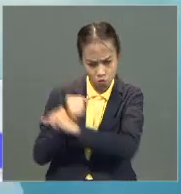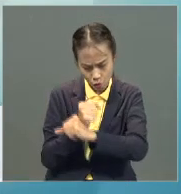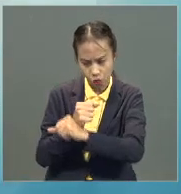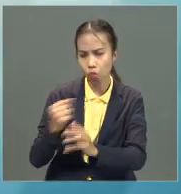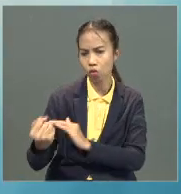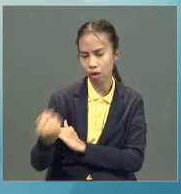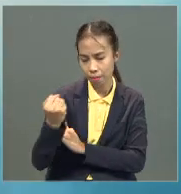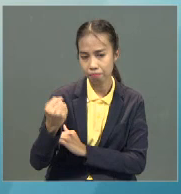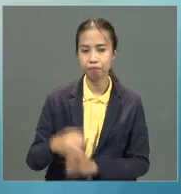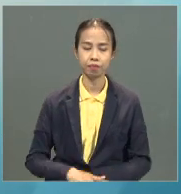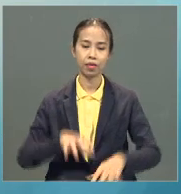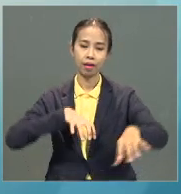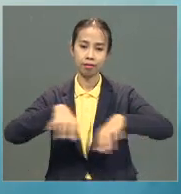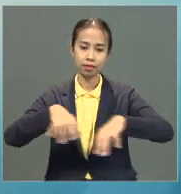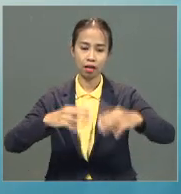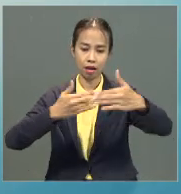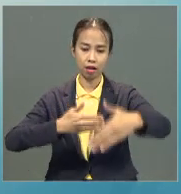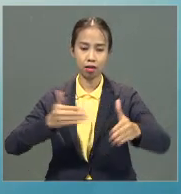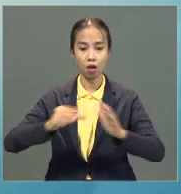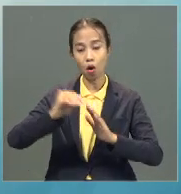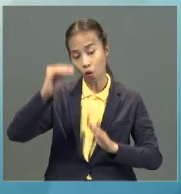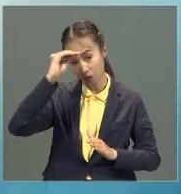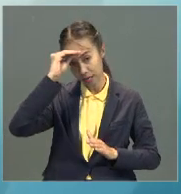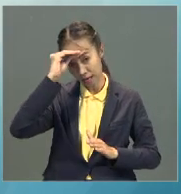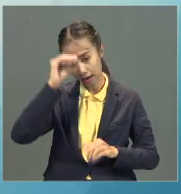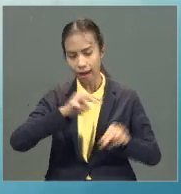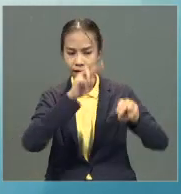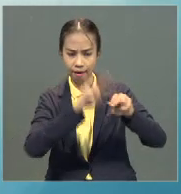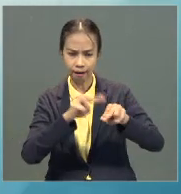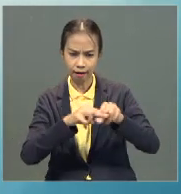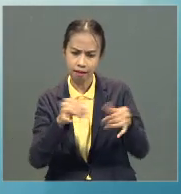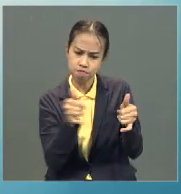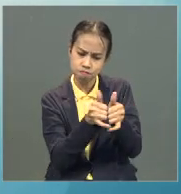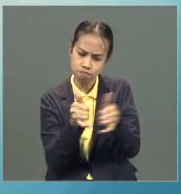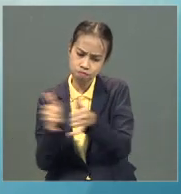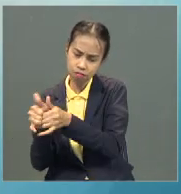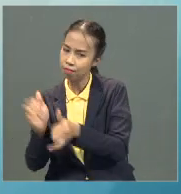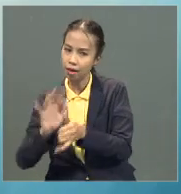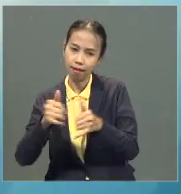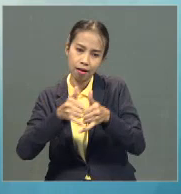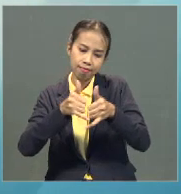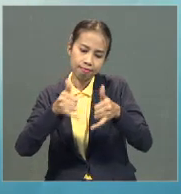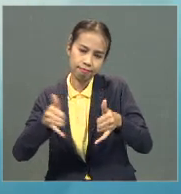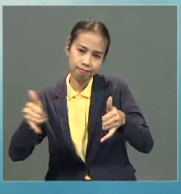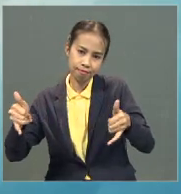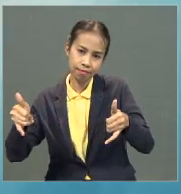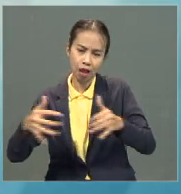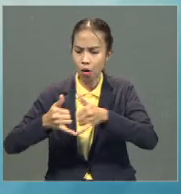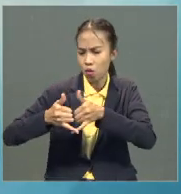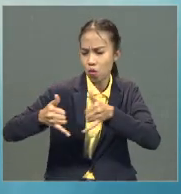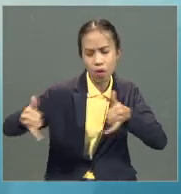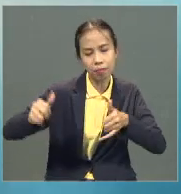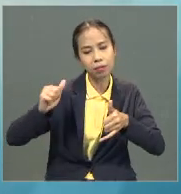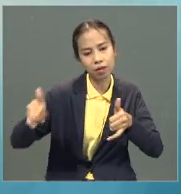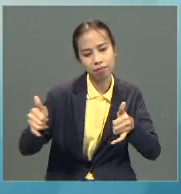องเรียนให้มีโต๊ะเรียนที่ห่างกันมากที่สุดเท่าที่จะทำได้แต่คำว่ามากที่สุดก็อาจจะลดลงมาแล้วล่ะครับตรงนี้กร